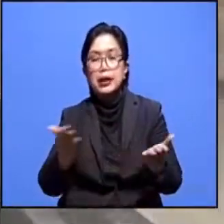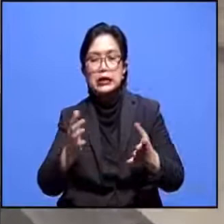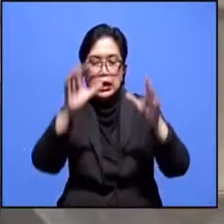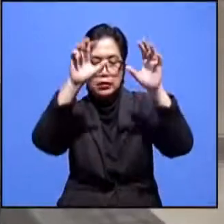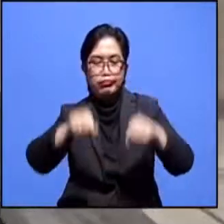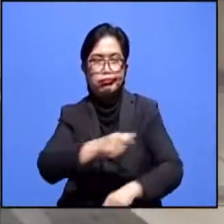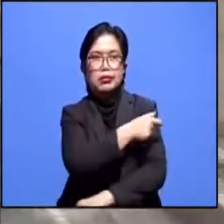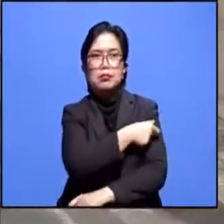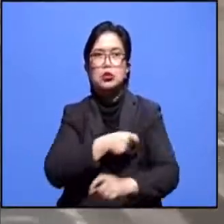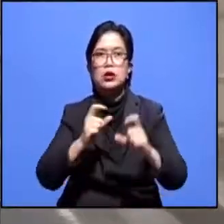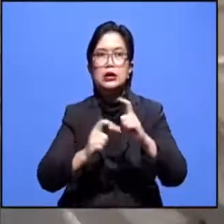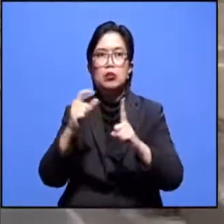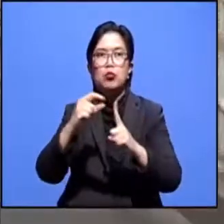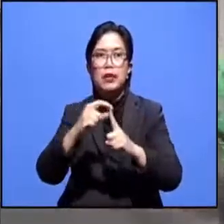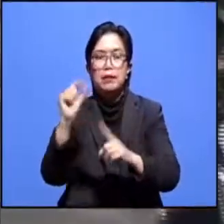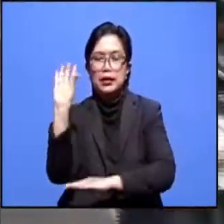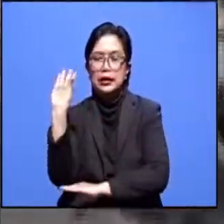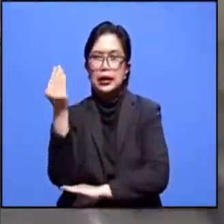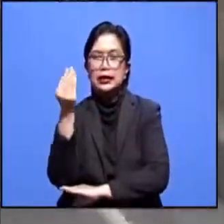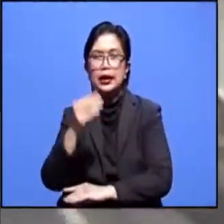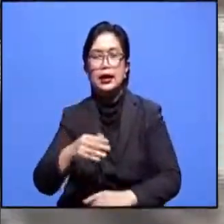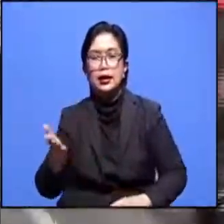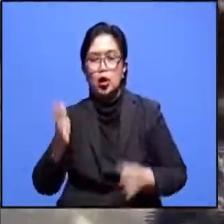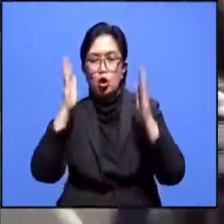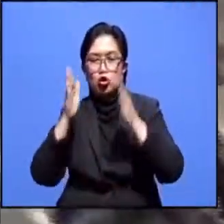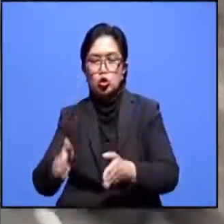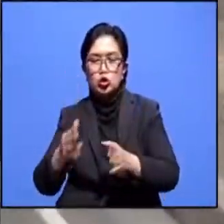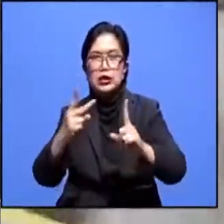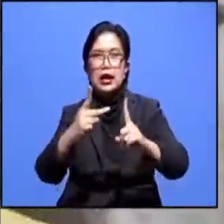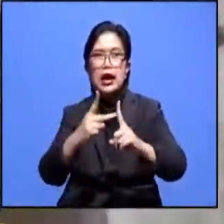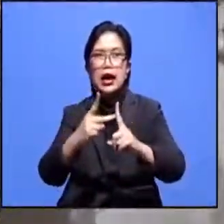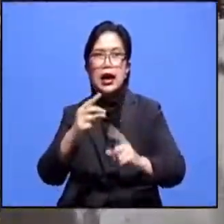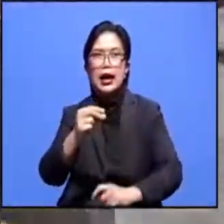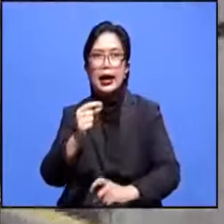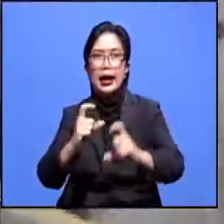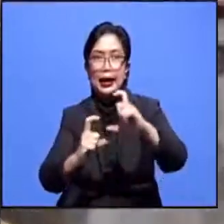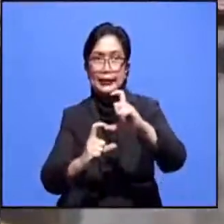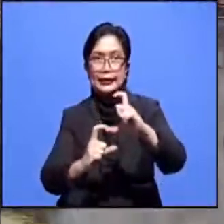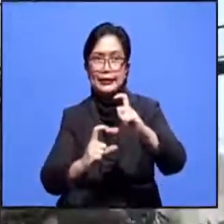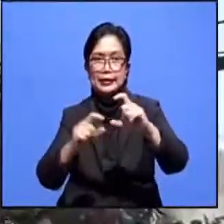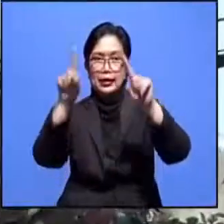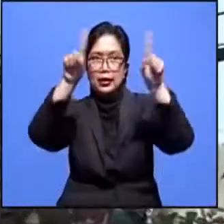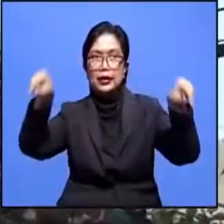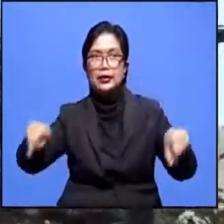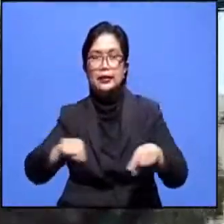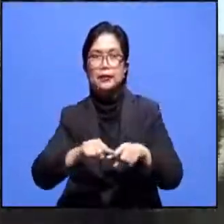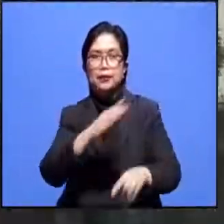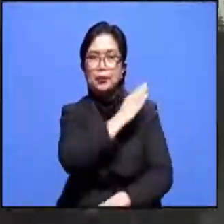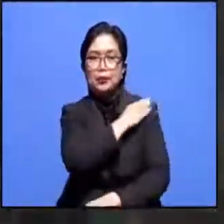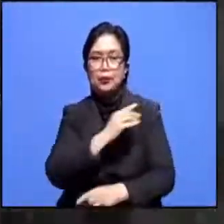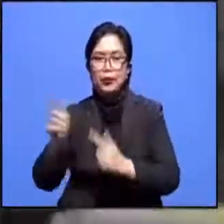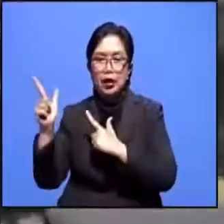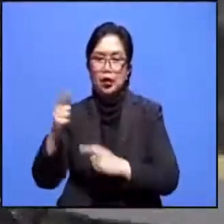dicopot Satpol PP DKI Jakarta. Namun khusus baliho Habib Rizik, Pangdam Jaya langsung turun tangan memberi perintah